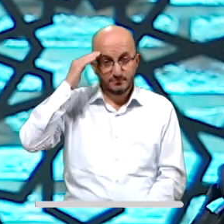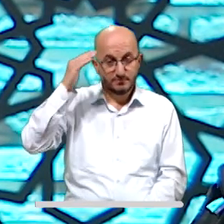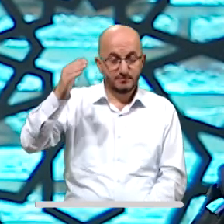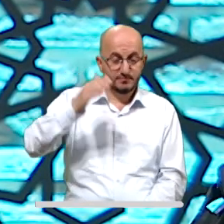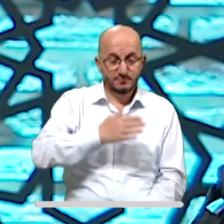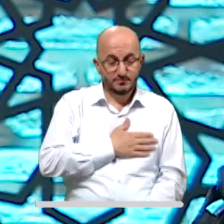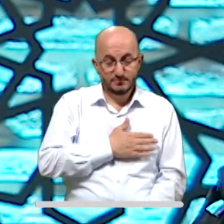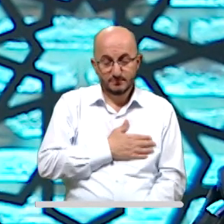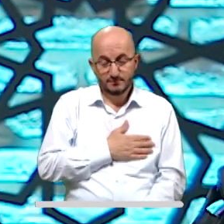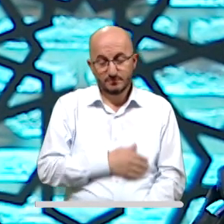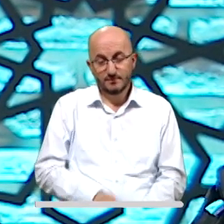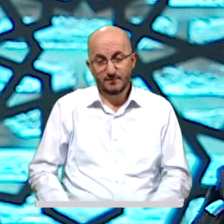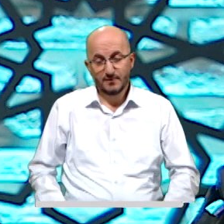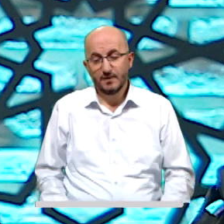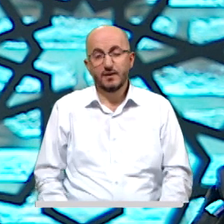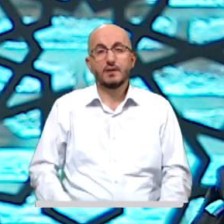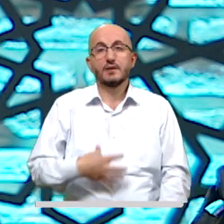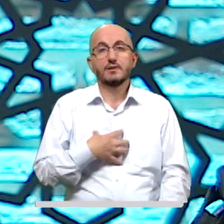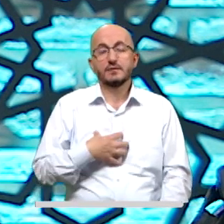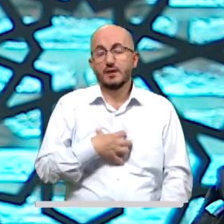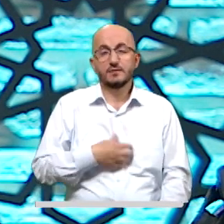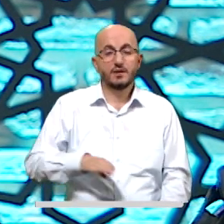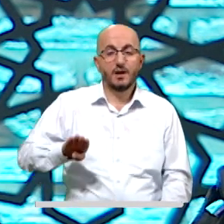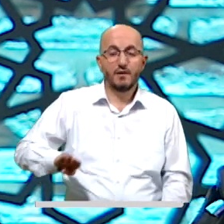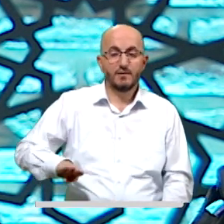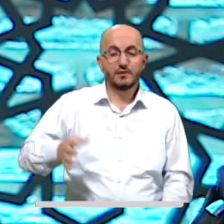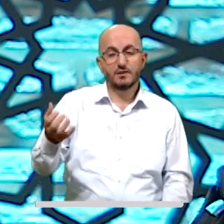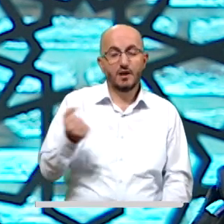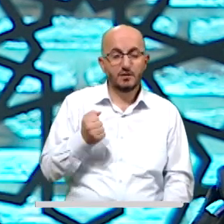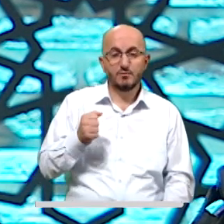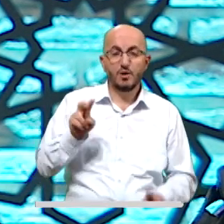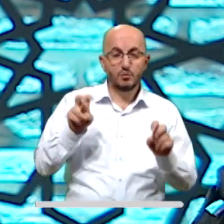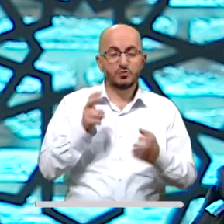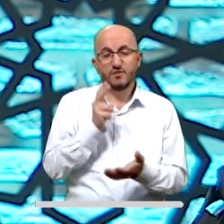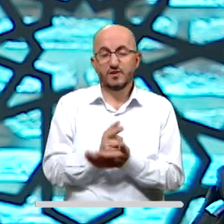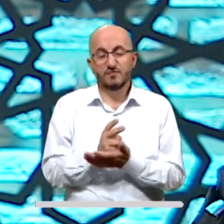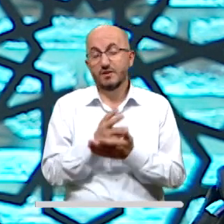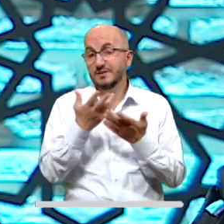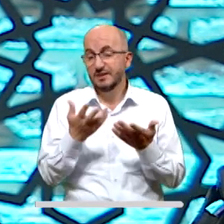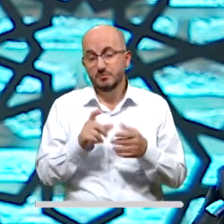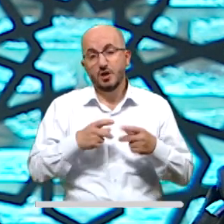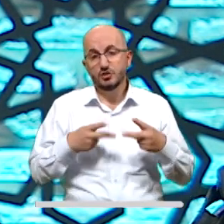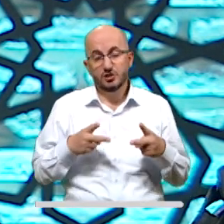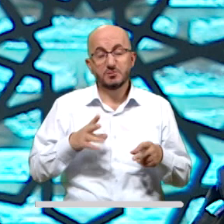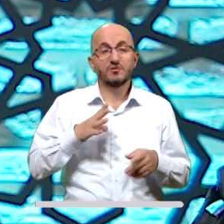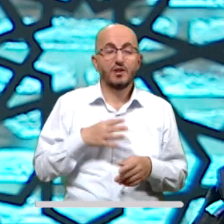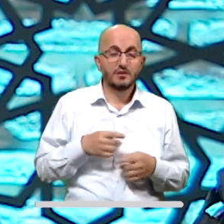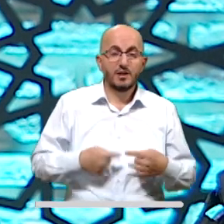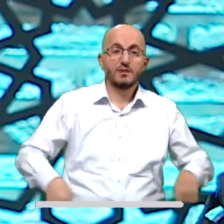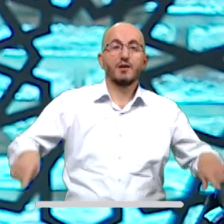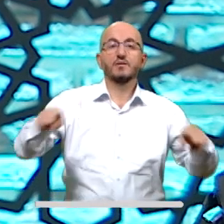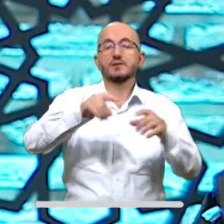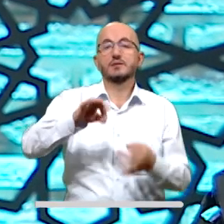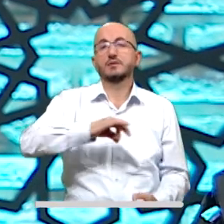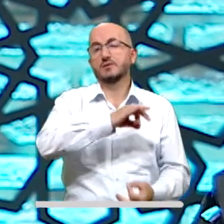istirham edeceğim hocam bu konuyu. Diyanet'in evlatlık alma konusundaki fetvası nedir? Bir açıklaması var mıdır? Çünkü etrafımdaki insanlar